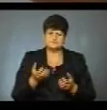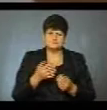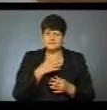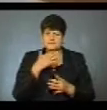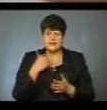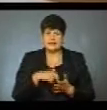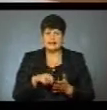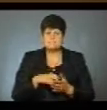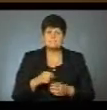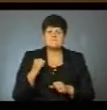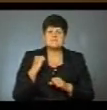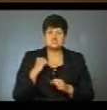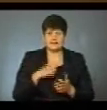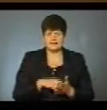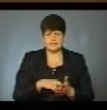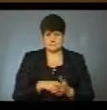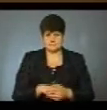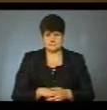Це просто мішки листів.